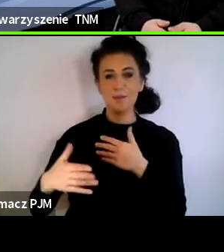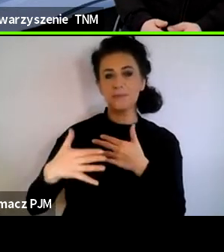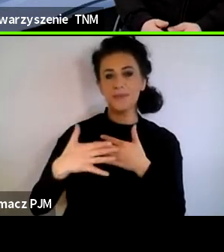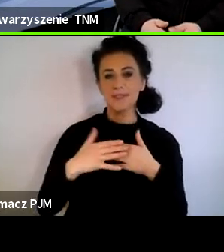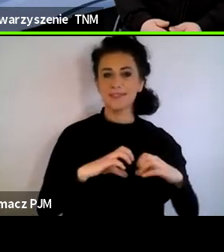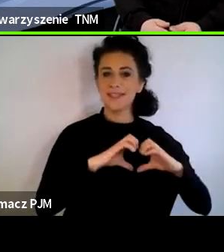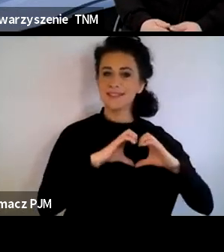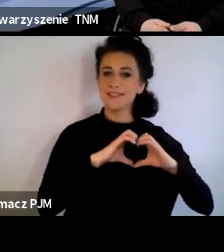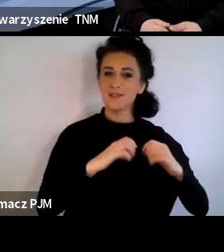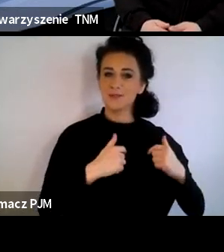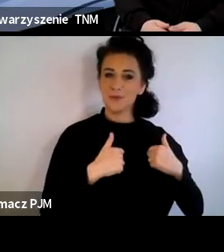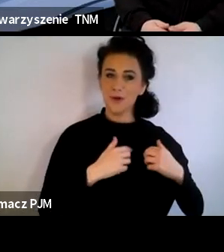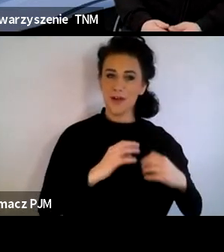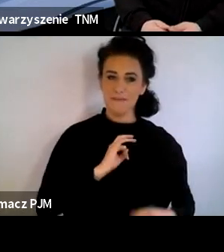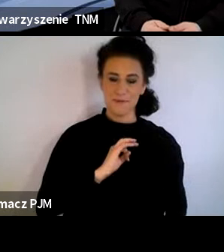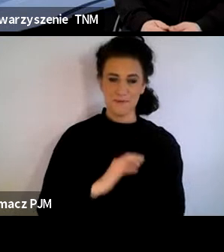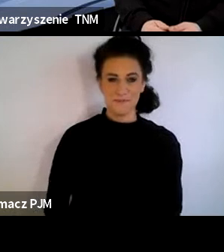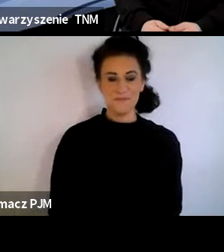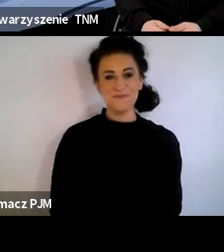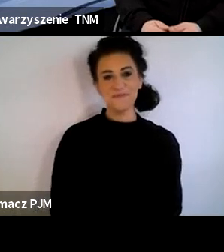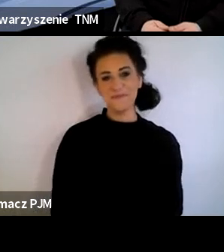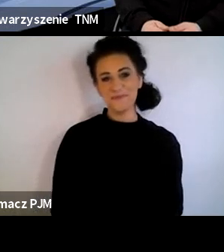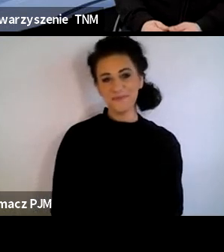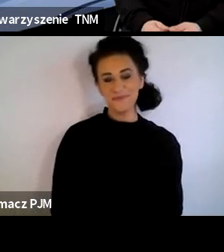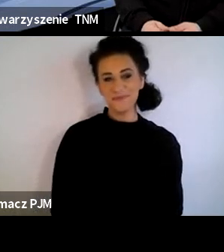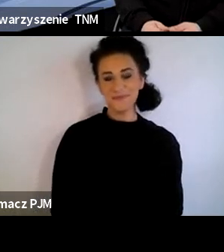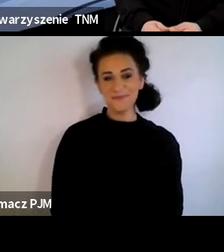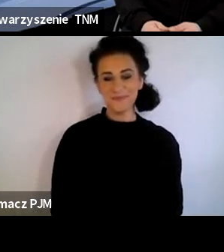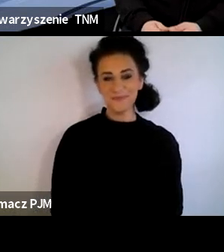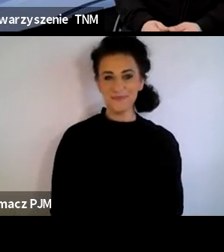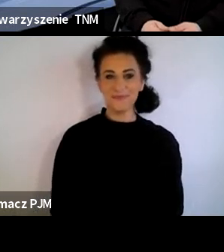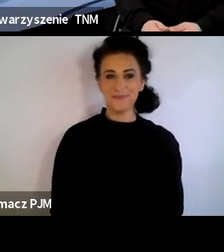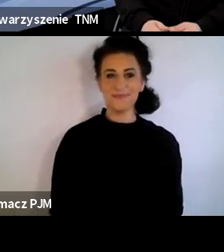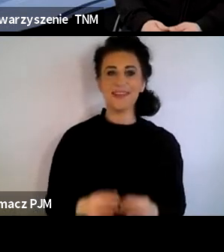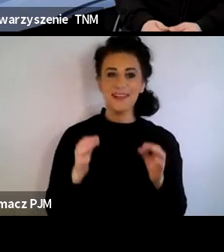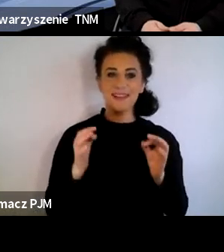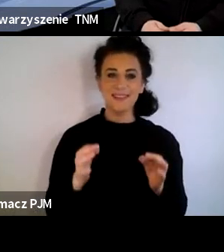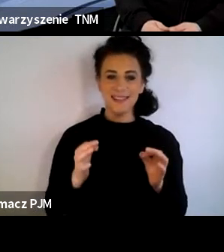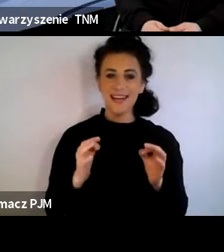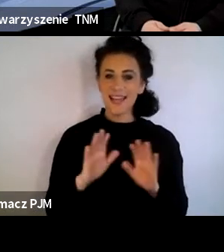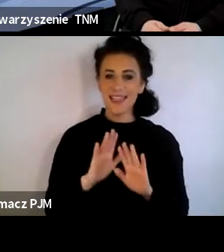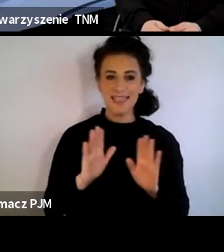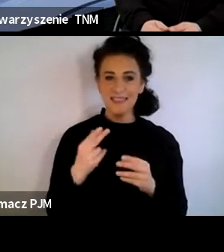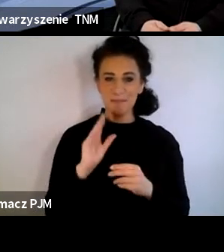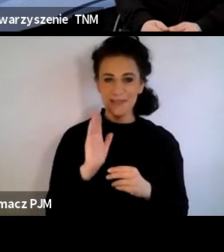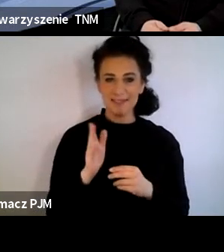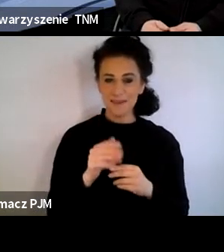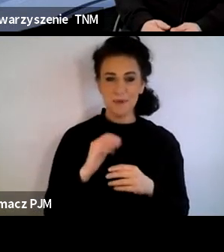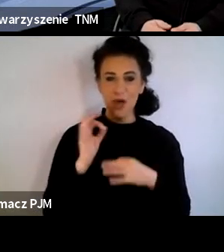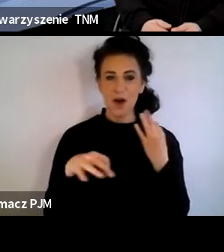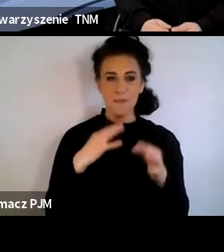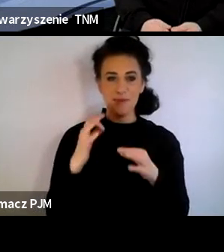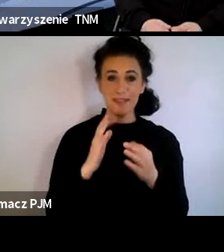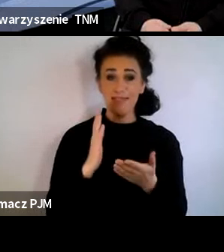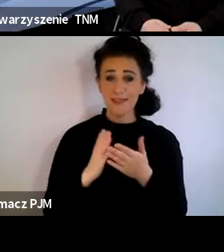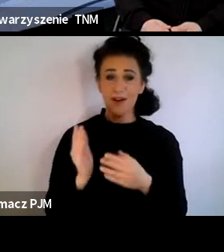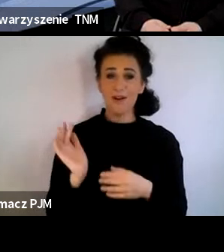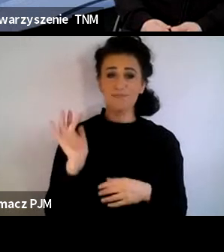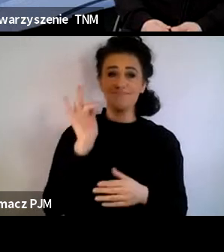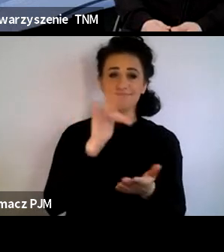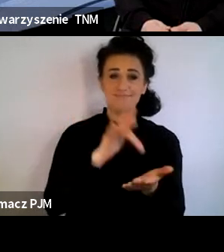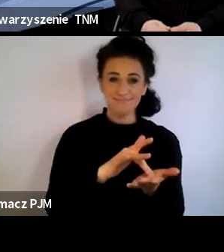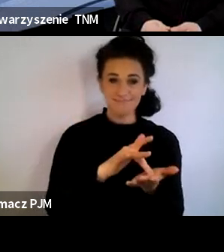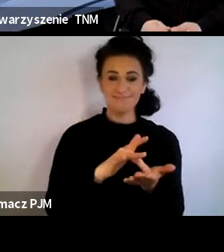sercu. Droga Justyno, może zróbmy tak, że nie będziemy opowiadać, tylko przyjedziemy przetestować po prostu. W zasadzie to już